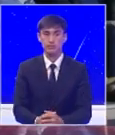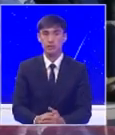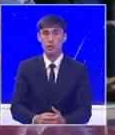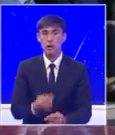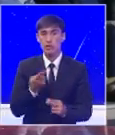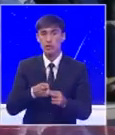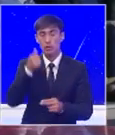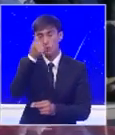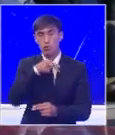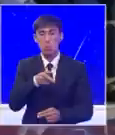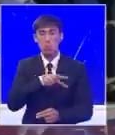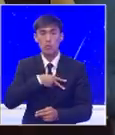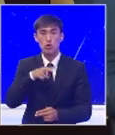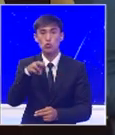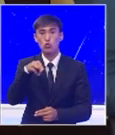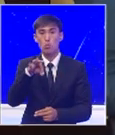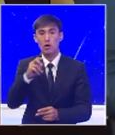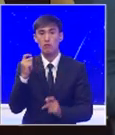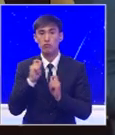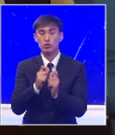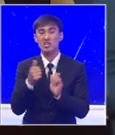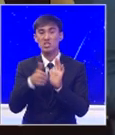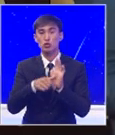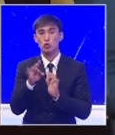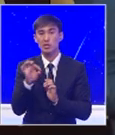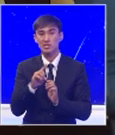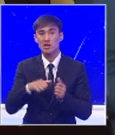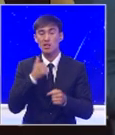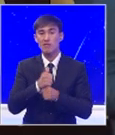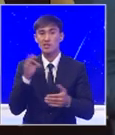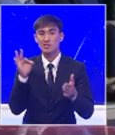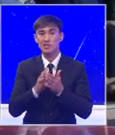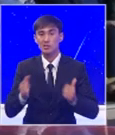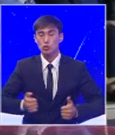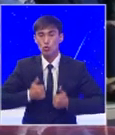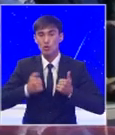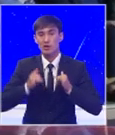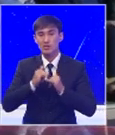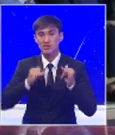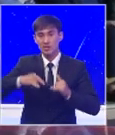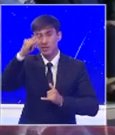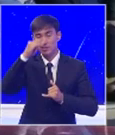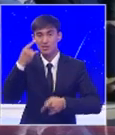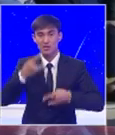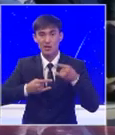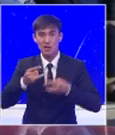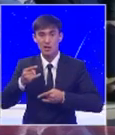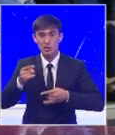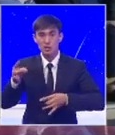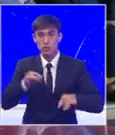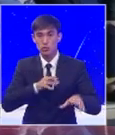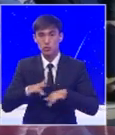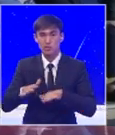Отметим, в этом году премию «Тумар» вручали в 6-й раз. Главная цель – стимулирование развития казахстанской телеиндустрии путем